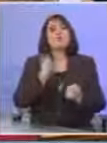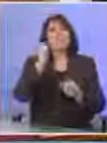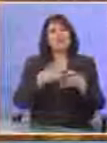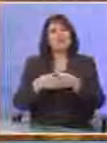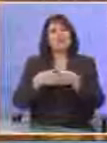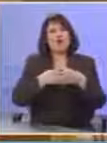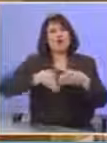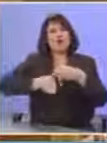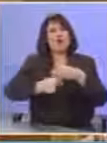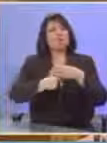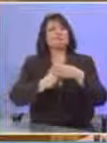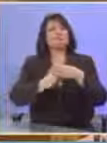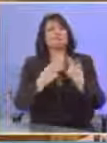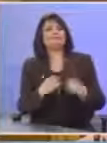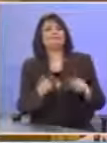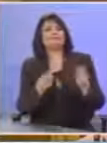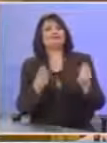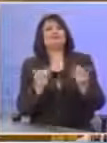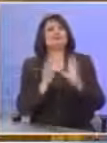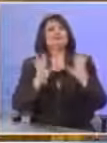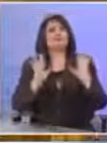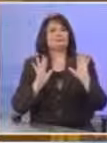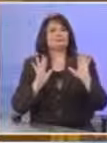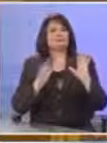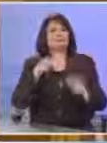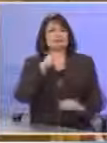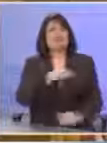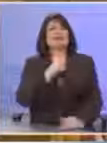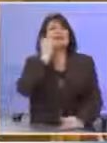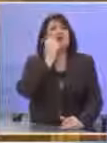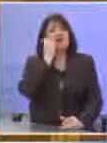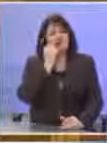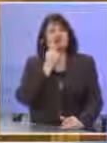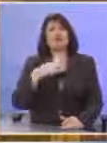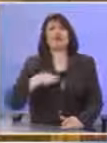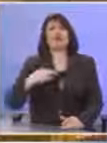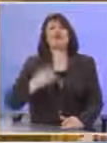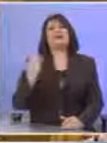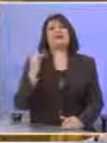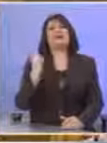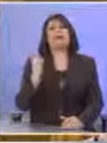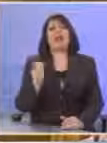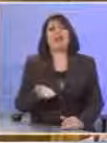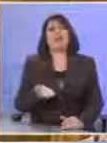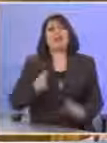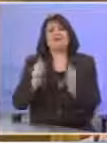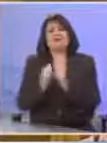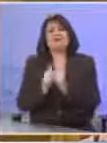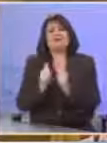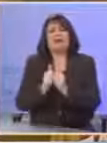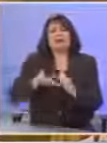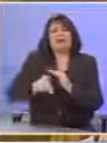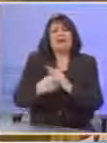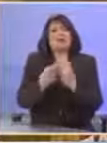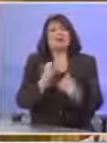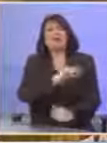σας ξεχωρίζει από τις προηγούμενες κυβερνήσεις. Εσείς με τους κόκκινους και τους πράσινους, οι προηγούμενοι με τους μπλε. Ίδια